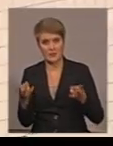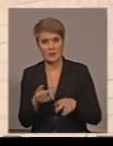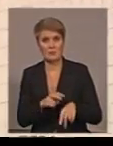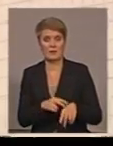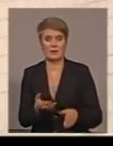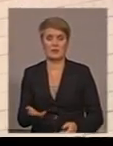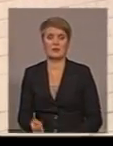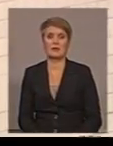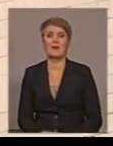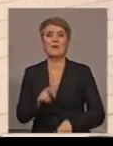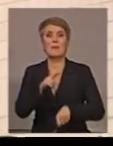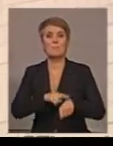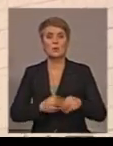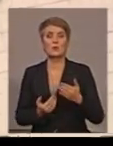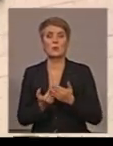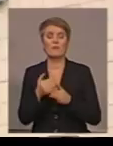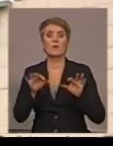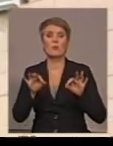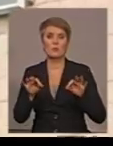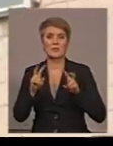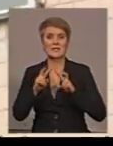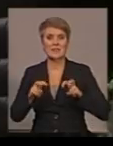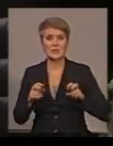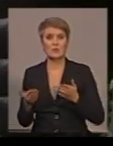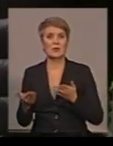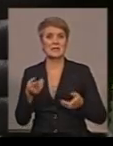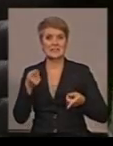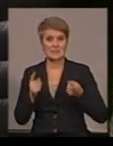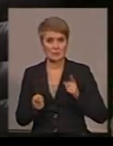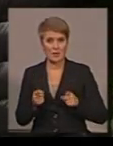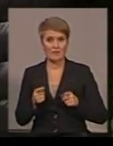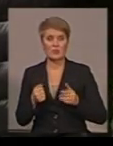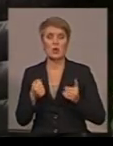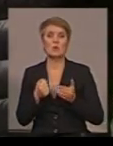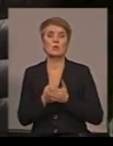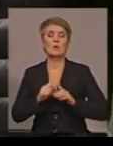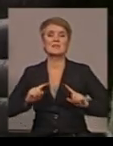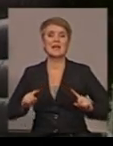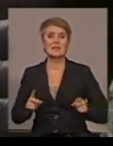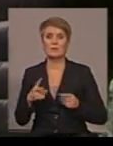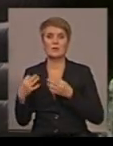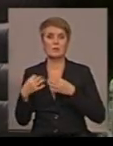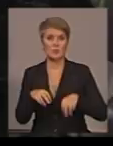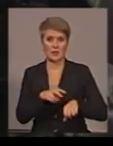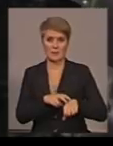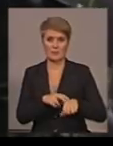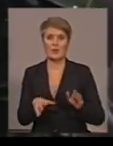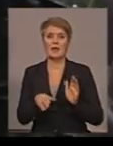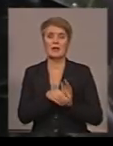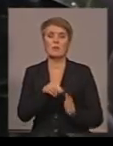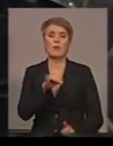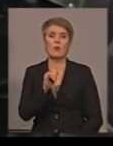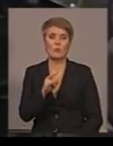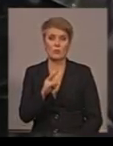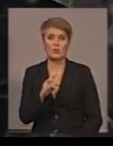У поліції новинам на першому повідомили, що з'ясовують, чи справді до затриманих не пускали медиків. Разом із ОУНівцями із суду до відділку